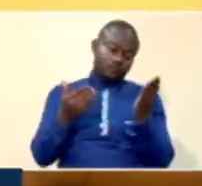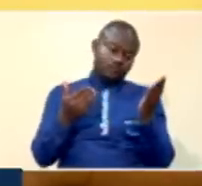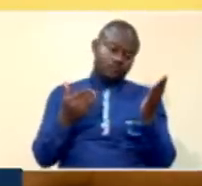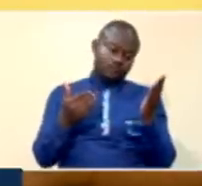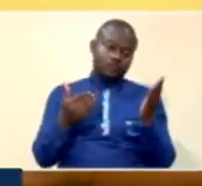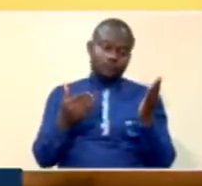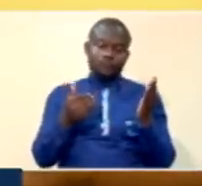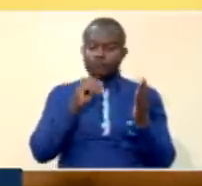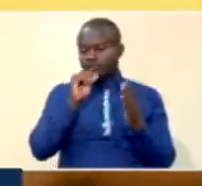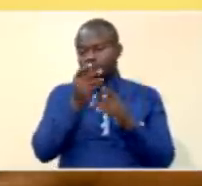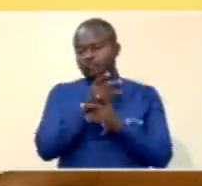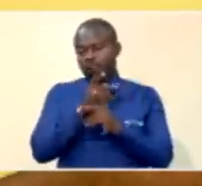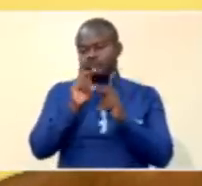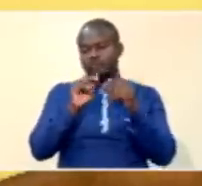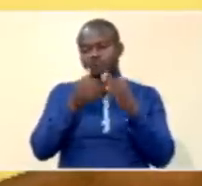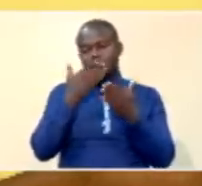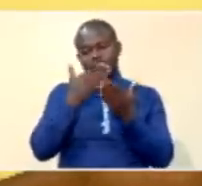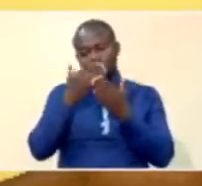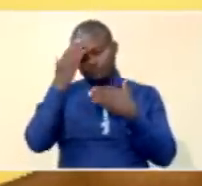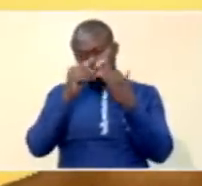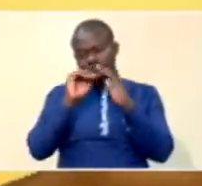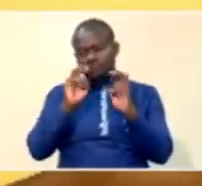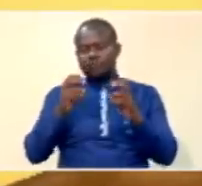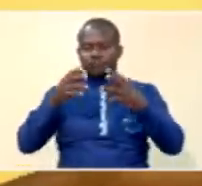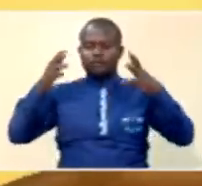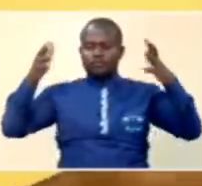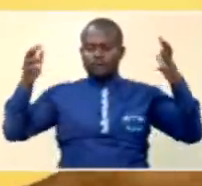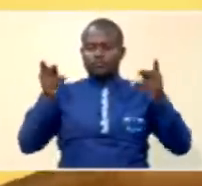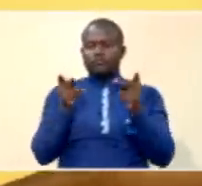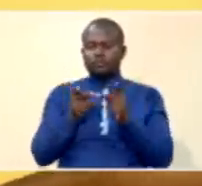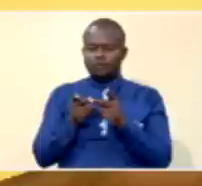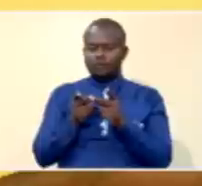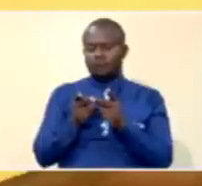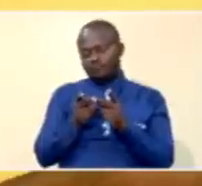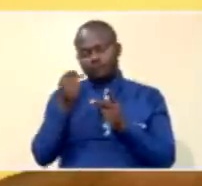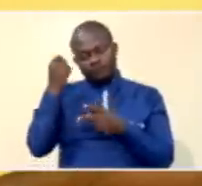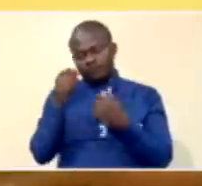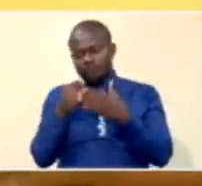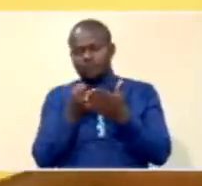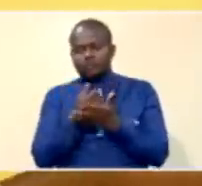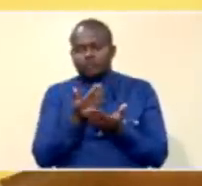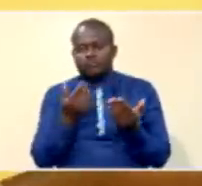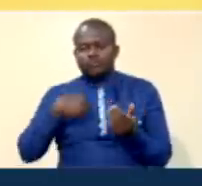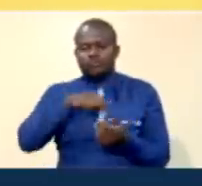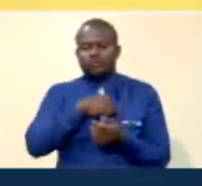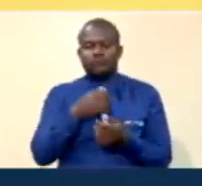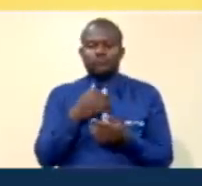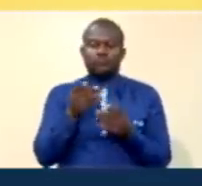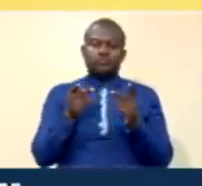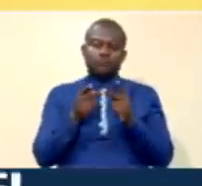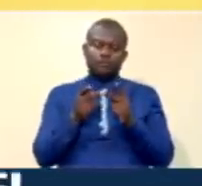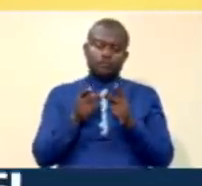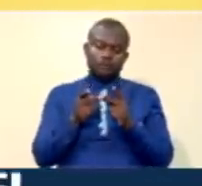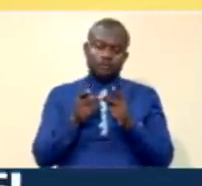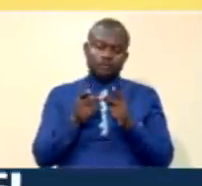Ubwo rero ntago bitagaho abantu neza kwa ko nta bwiyaguro bwari buhari. Ubwo rero bituma umwana wanjye kwari turi ahantu